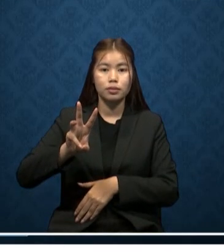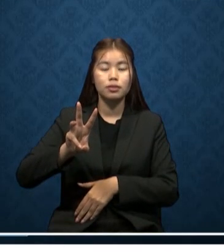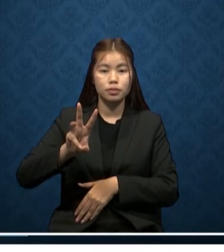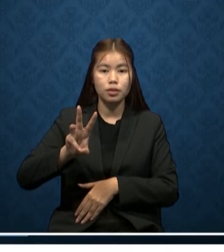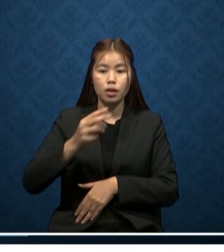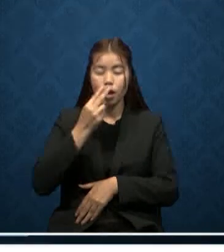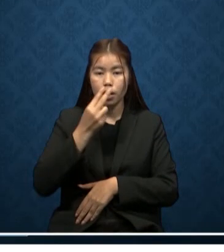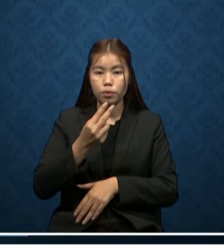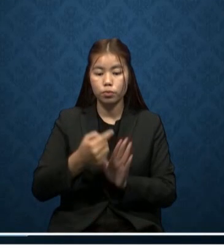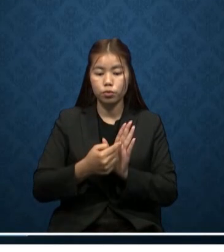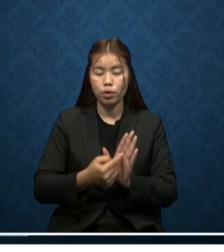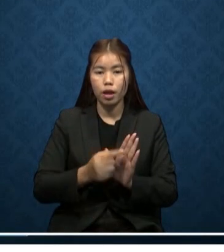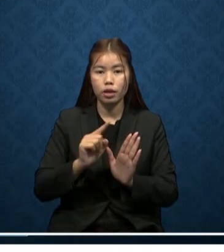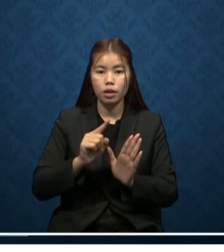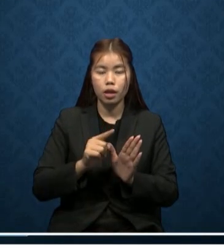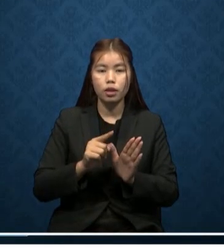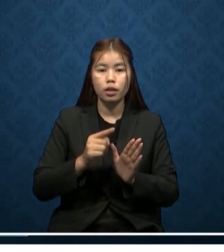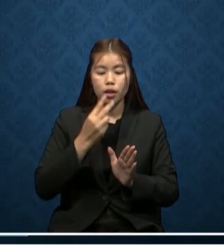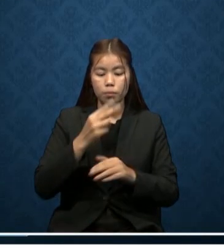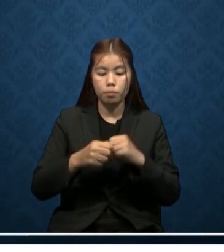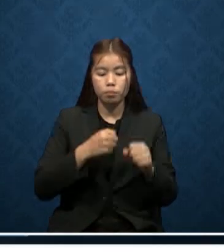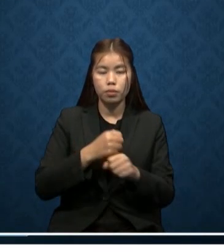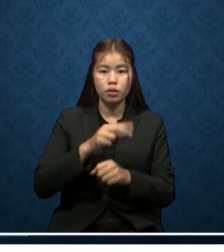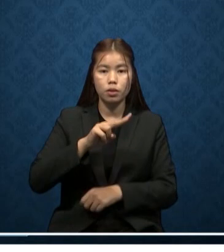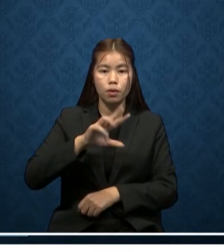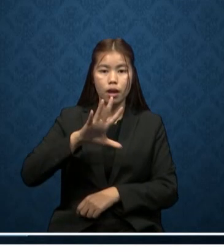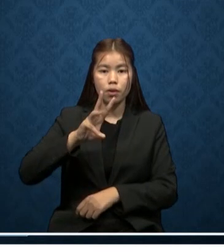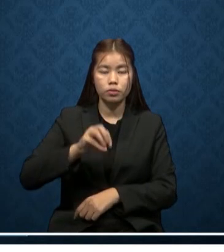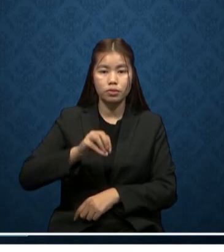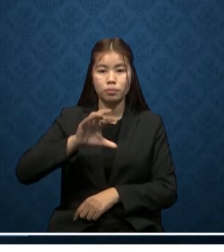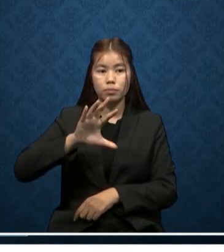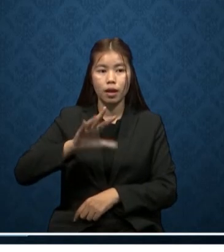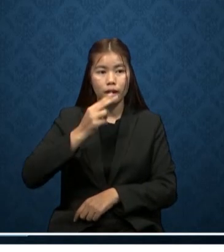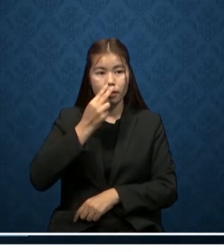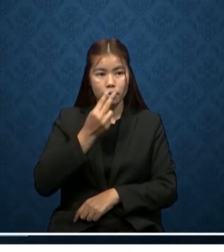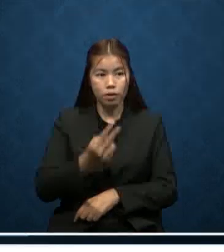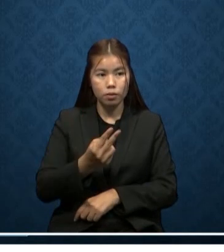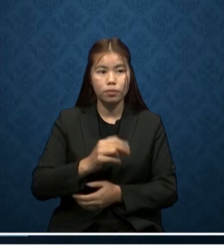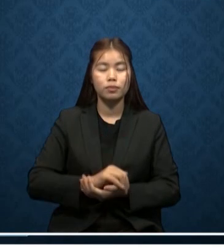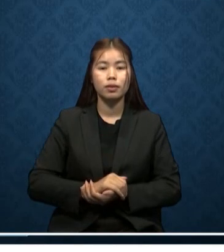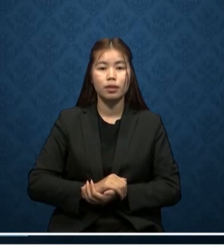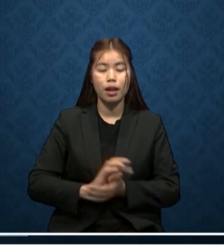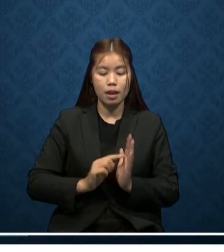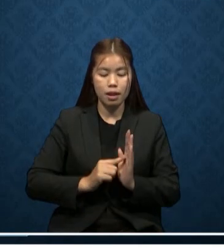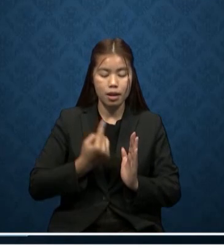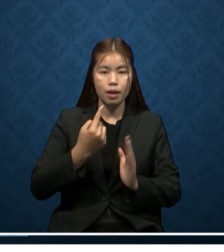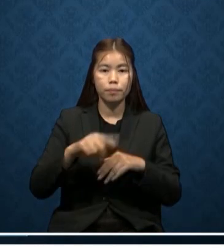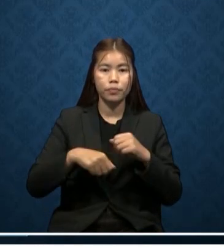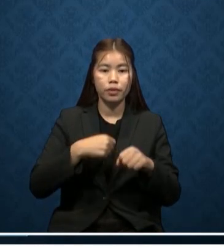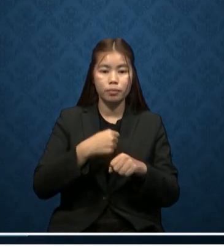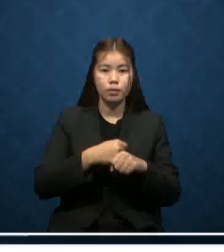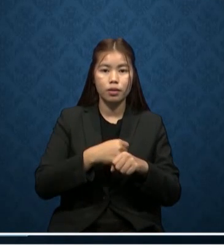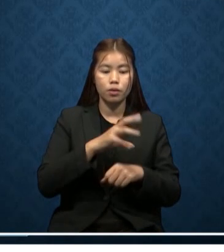แรกในภาพรวมของปี2565และช่องถัดไปเป็น 5ปีแรกก็คือปี